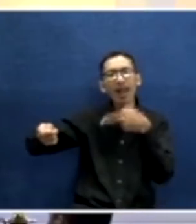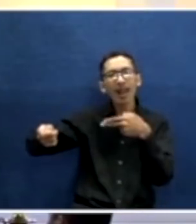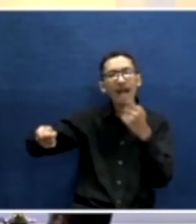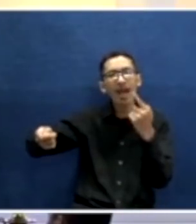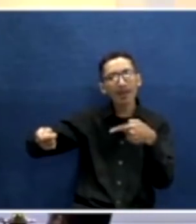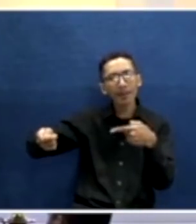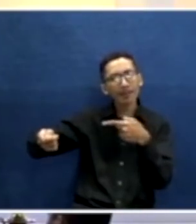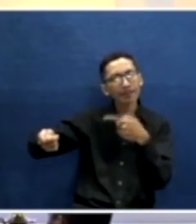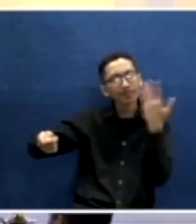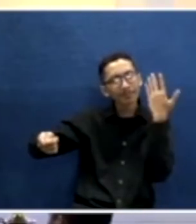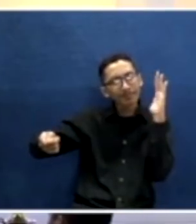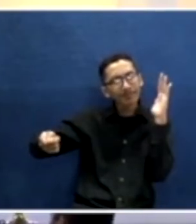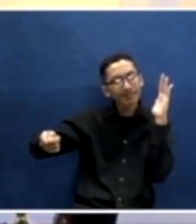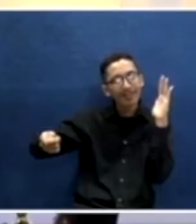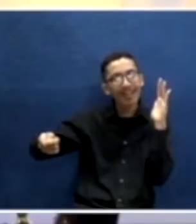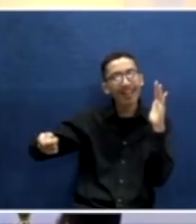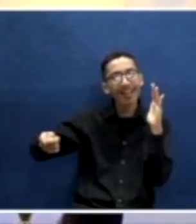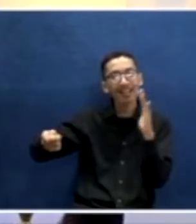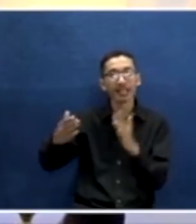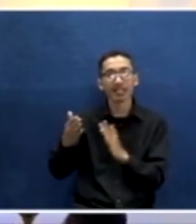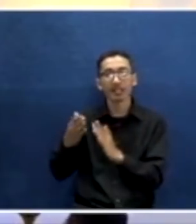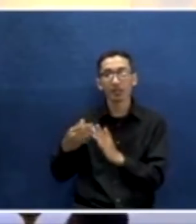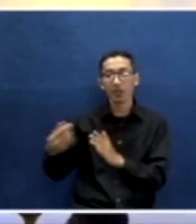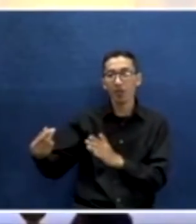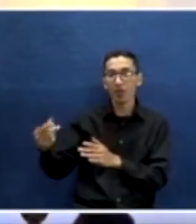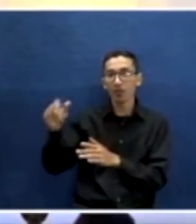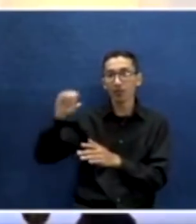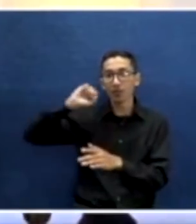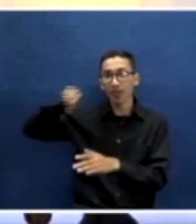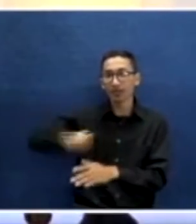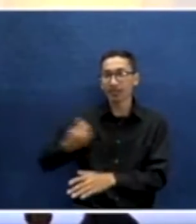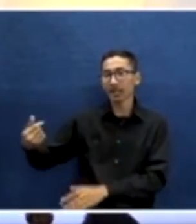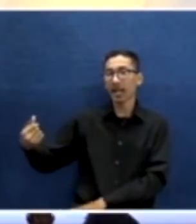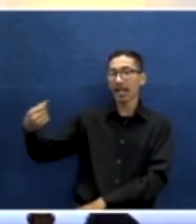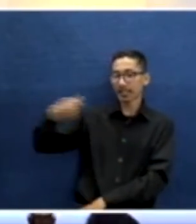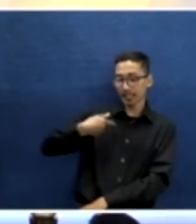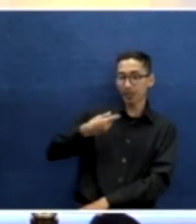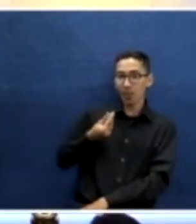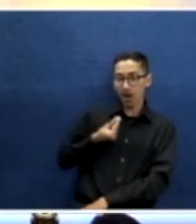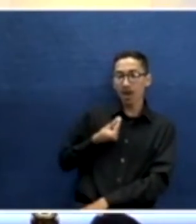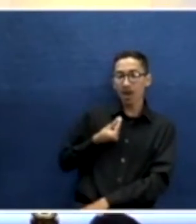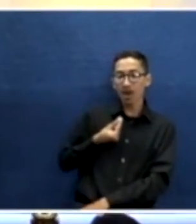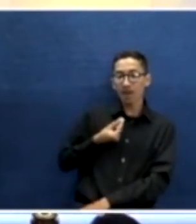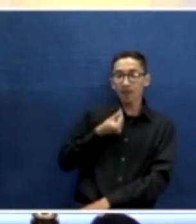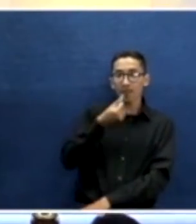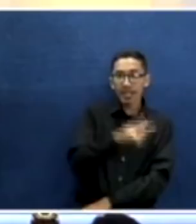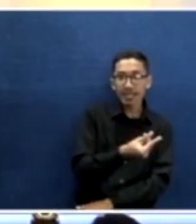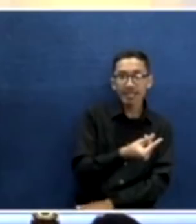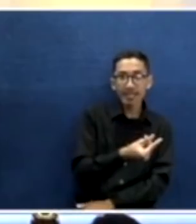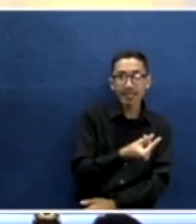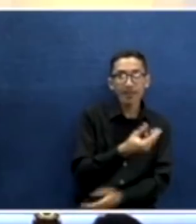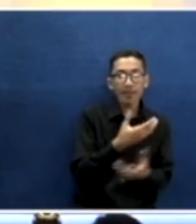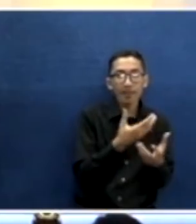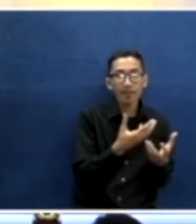ibu-ibu yang di sini sebelum membelanjakan uang yang diberikan oleh suaminya pastikan Apakah makanan itu betul-betul zatnya itu halal ataukah